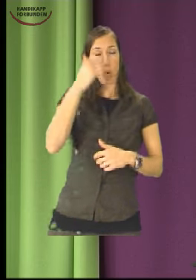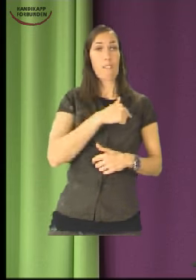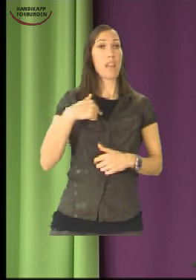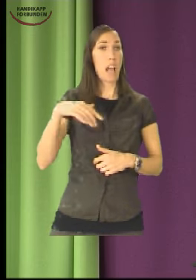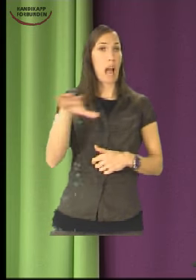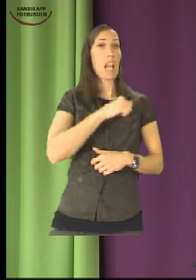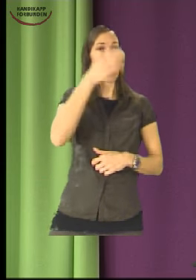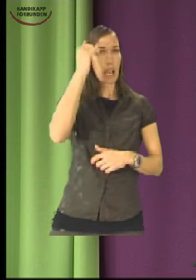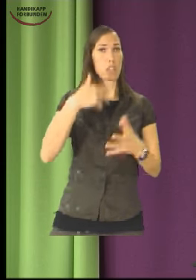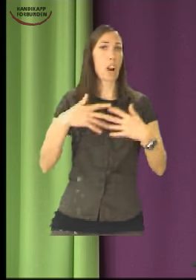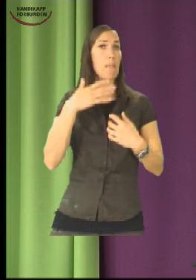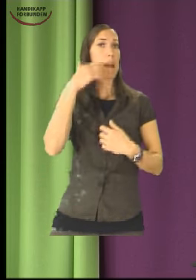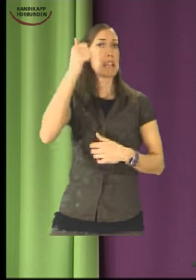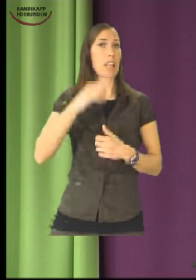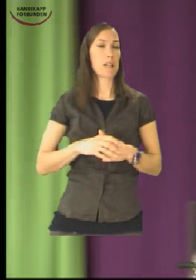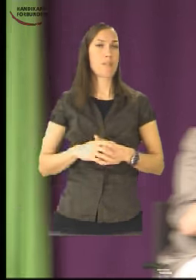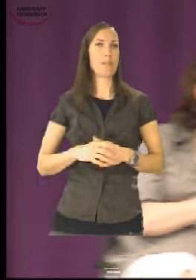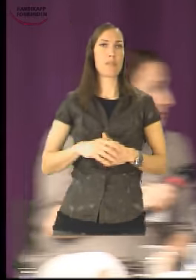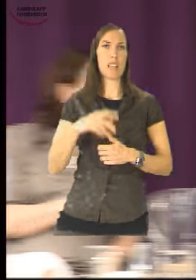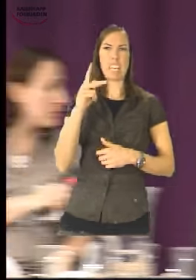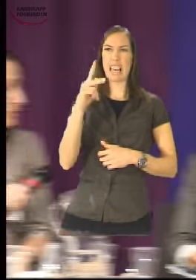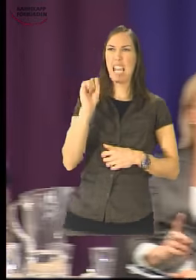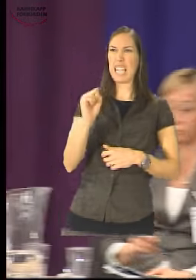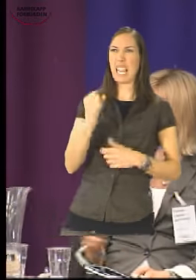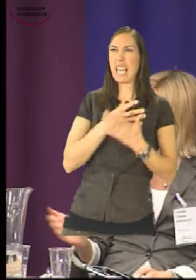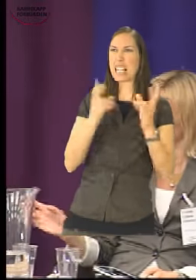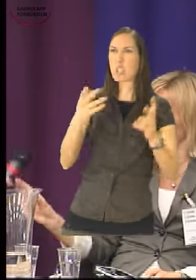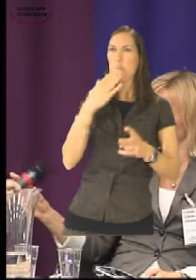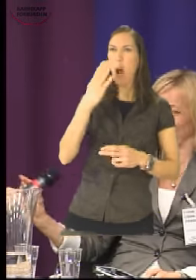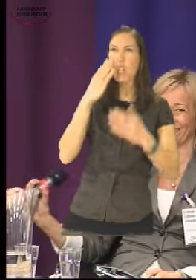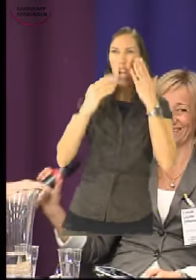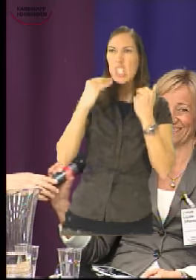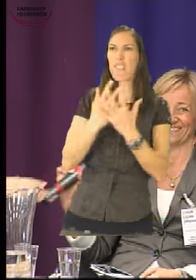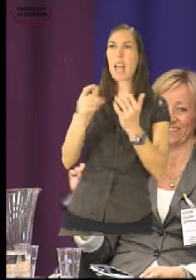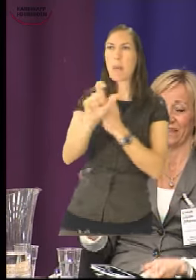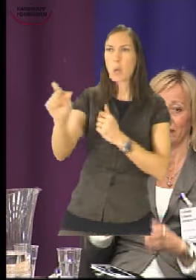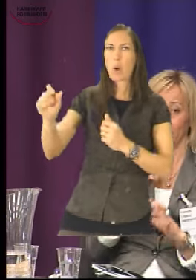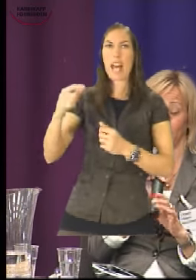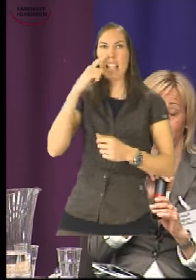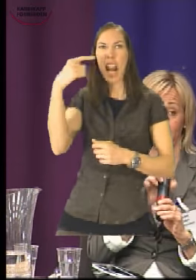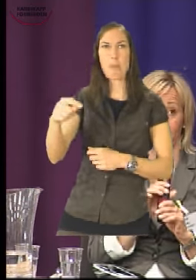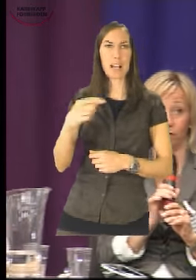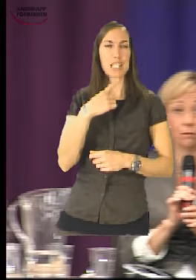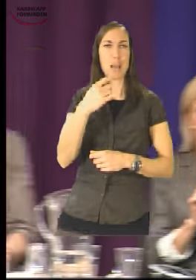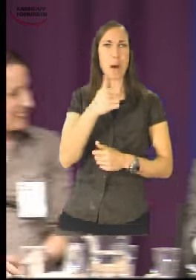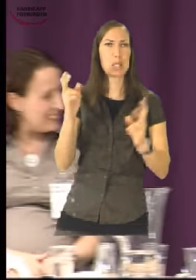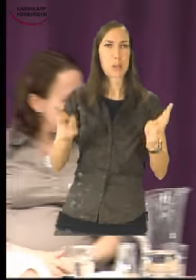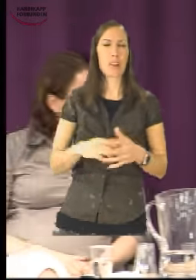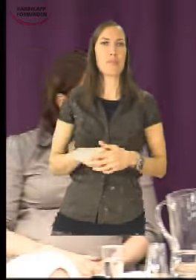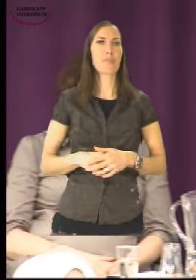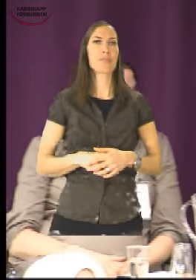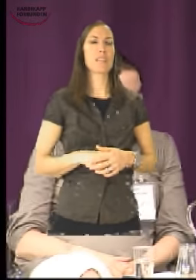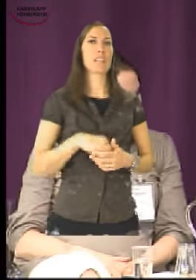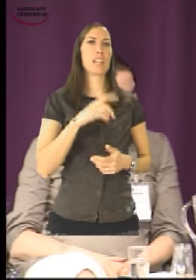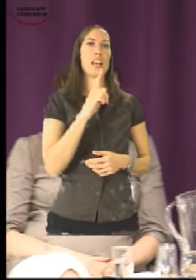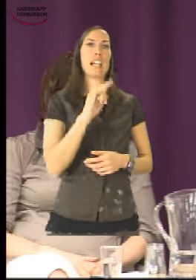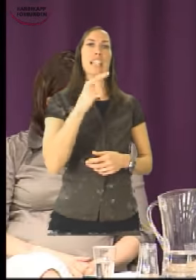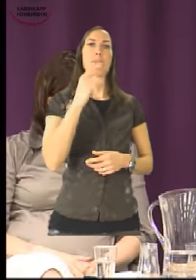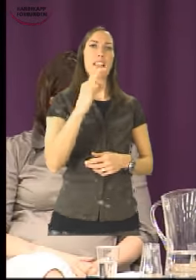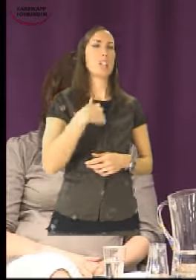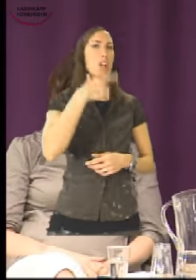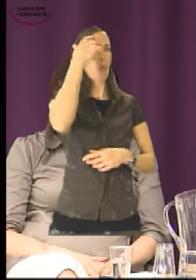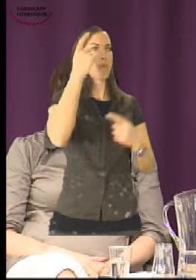den. Ja, det var en klen tröst att det är ännu fler som drabbas. Lisbeth? Ja. Men jag tror att det hänger ihop med den frågan vi hade uppifrån också. Att